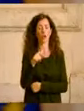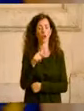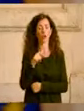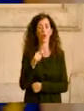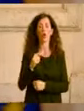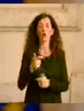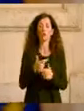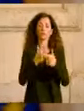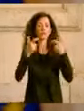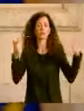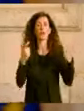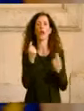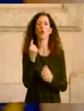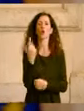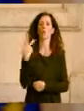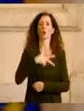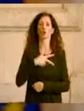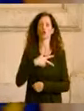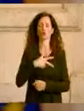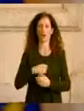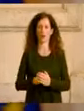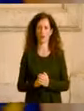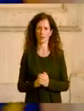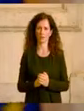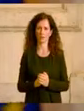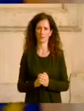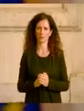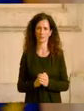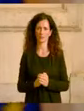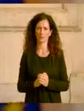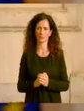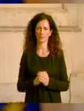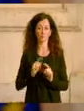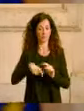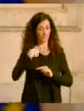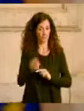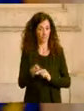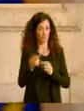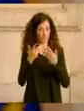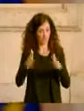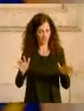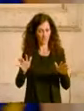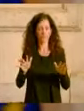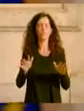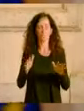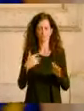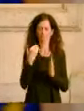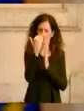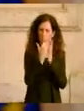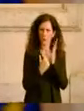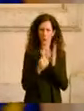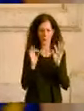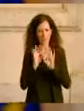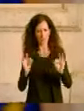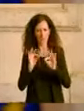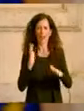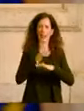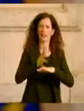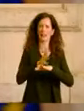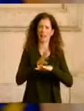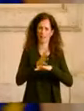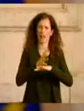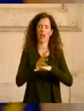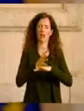economica sociale. Subito dopo inizieremo a programmare interventi di più ampio respiro,